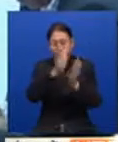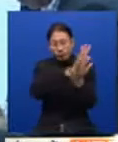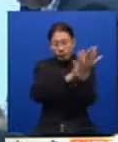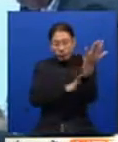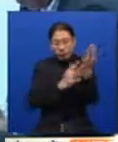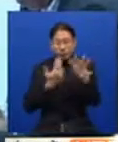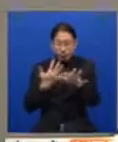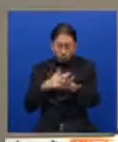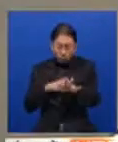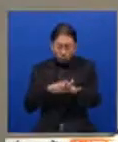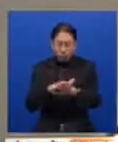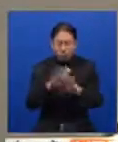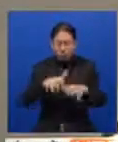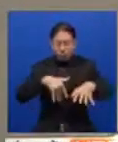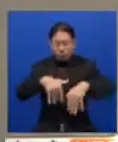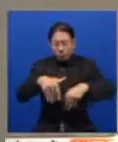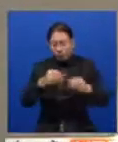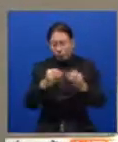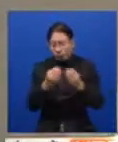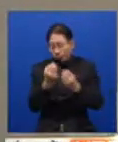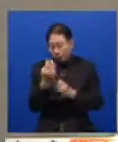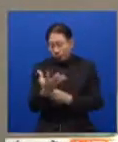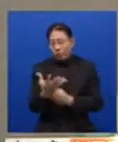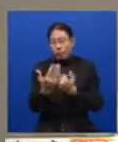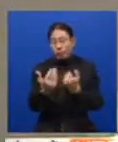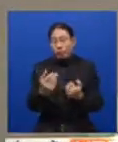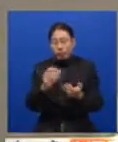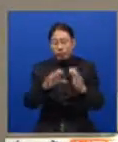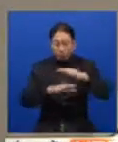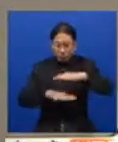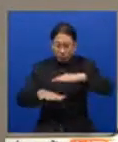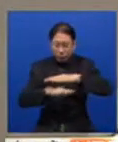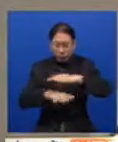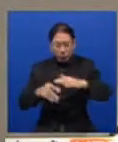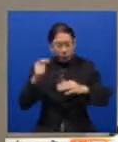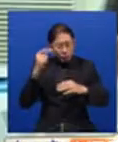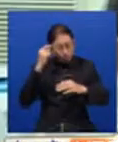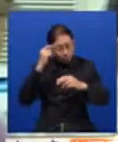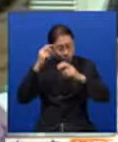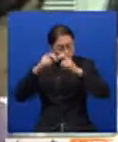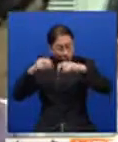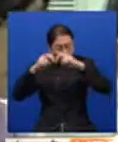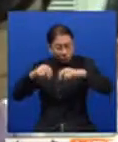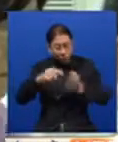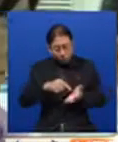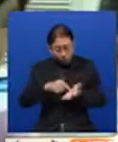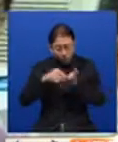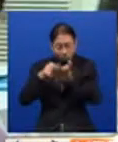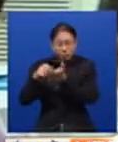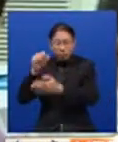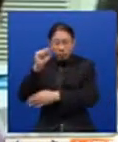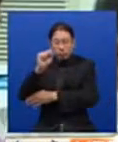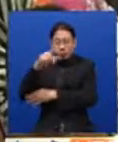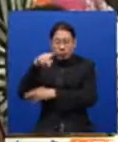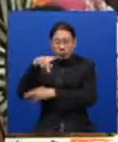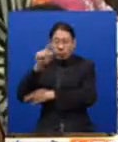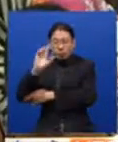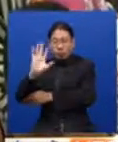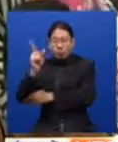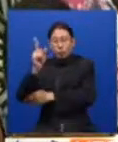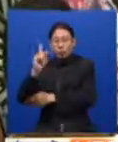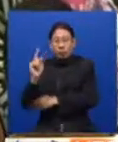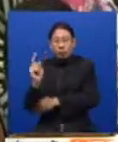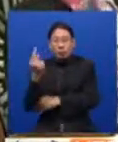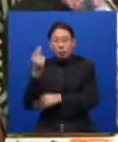คล้องกับความต้องการของประชาชนมากที่สุดโดยข้อมูลที่ได้ทั้งหมดจะนำไปวิเคราะห์เสนอต่อสภาไปร่วมแห่งชาติต่อไปส่วนที่